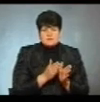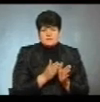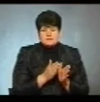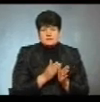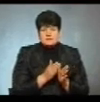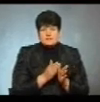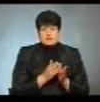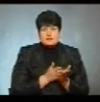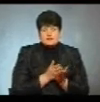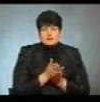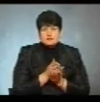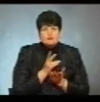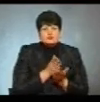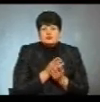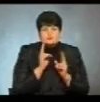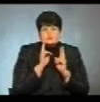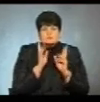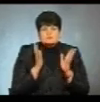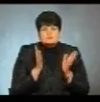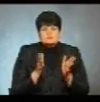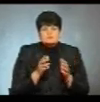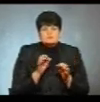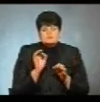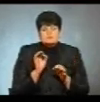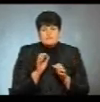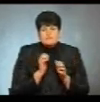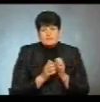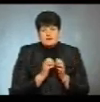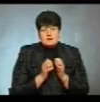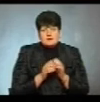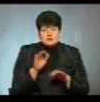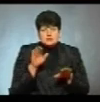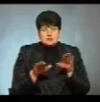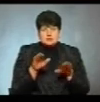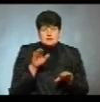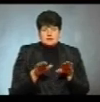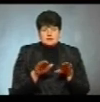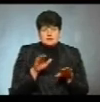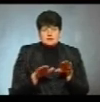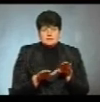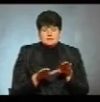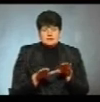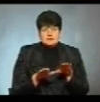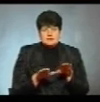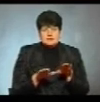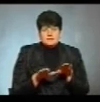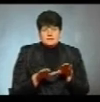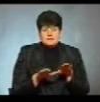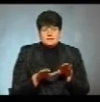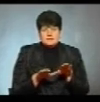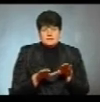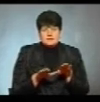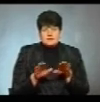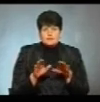бік невизначеності, нейтралітету. Тобто оці шальки на макрорівні, такий тектонічний